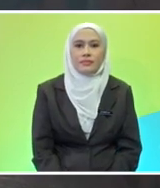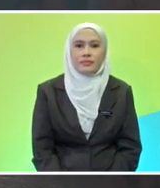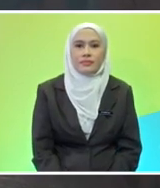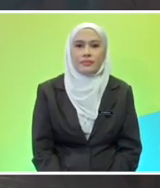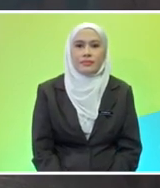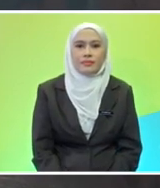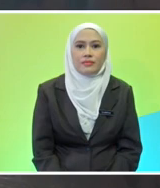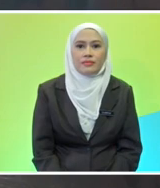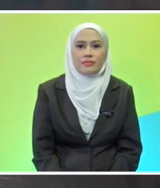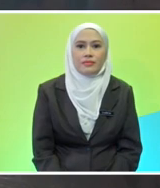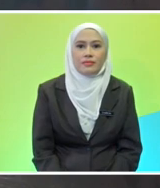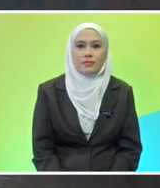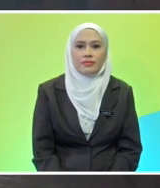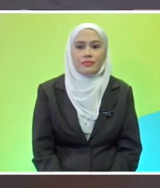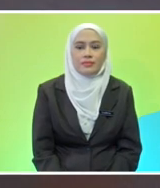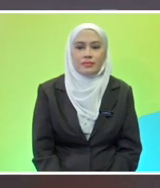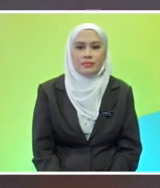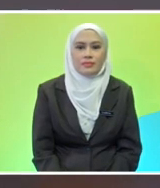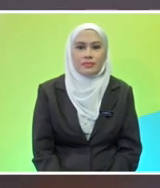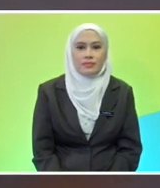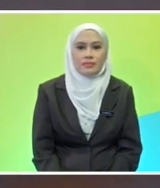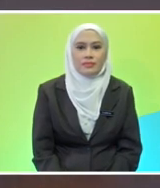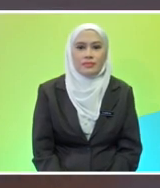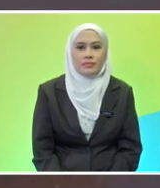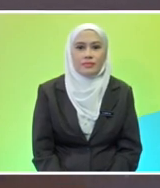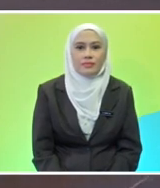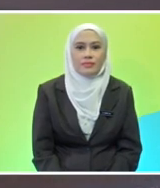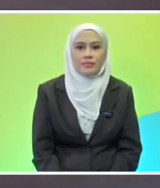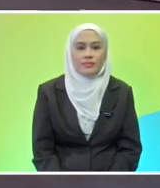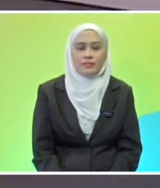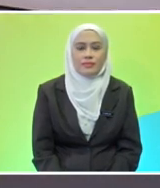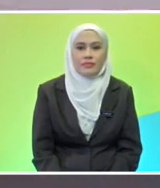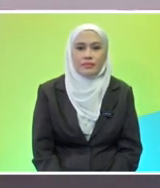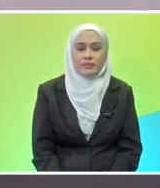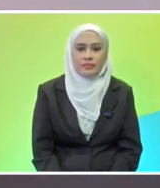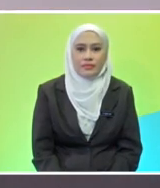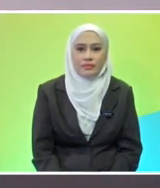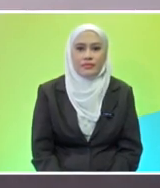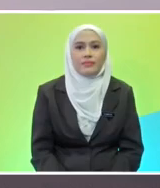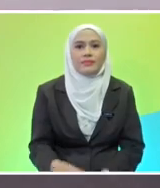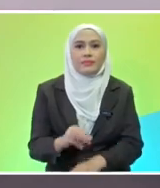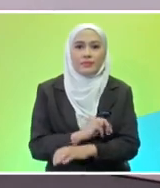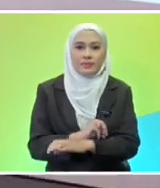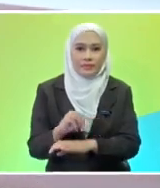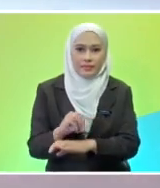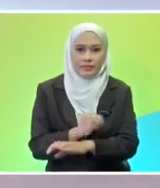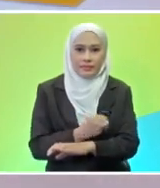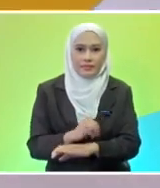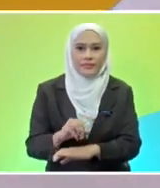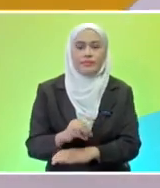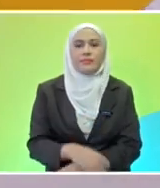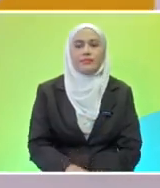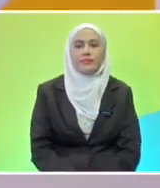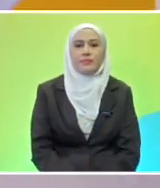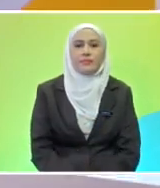sam, arafi arafi, guli guli guli guli guli, aram sam sam, aram sam sam, aram